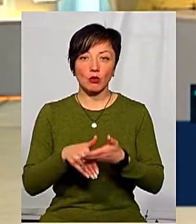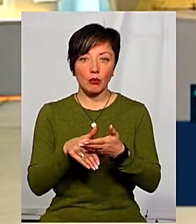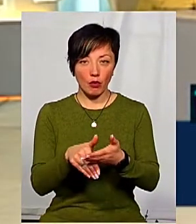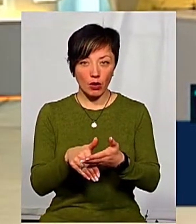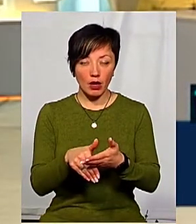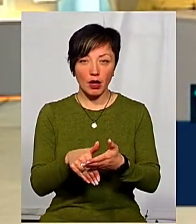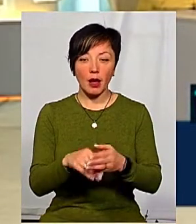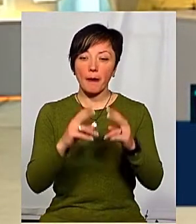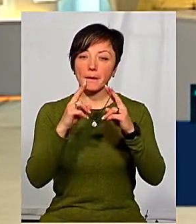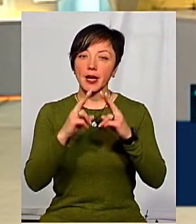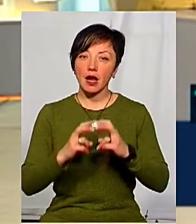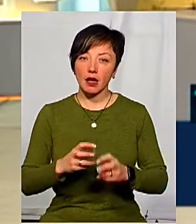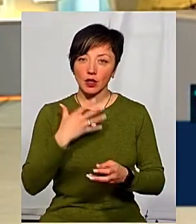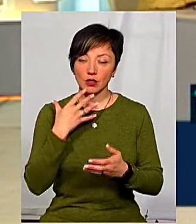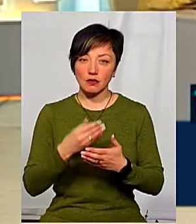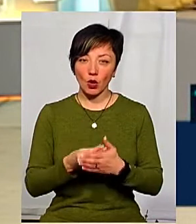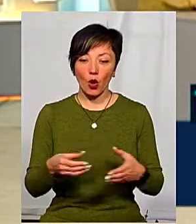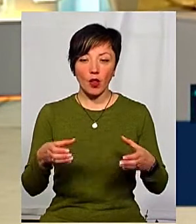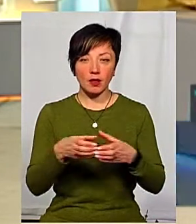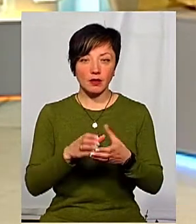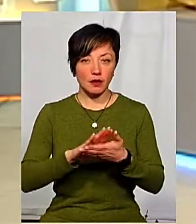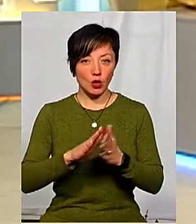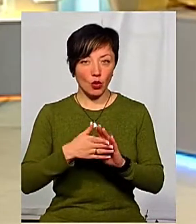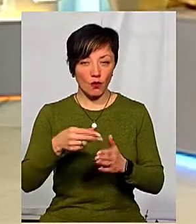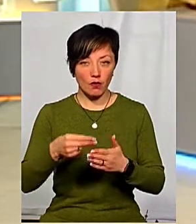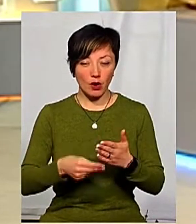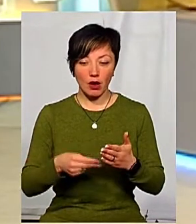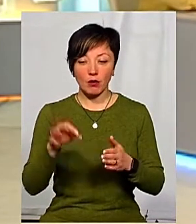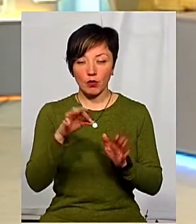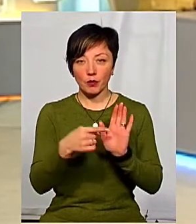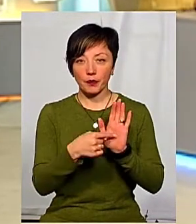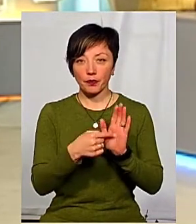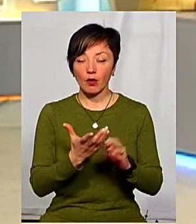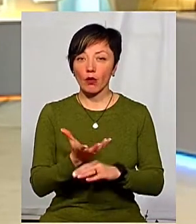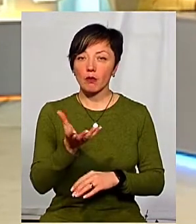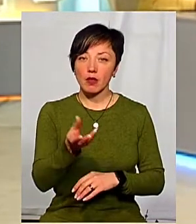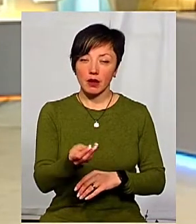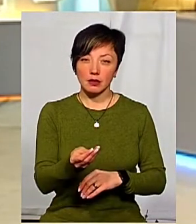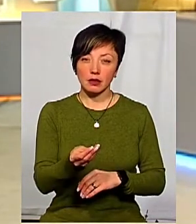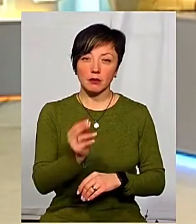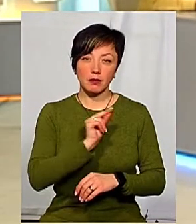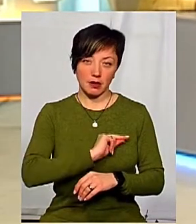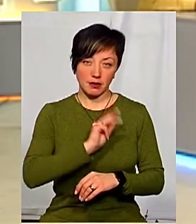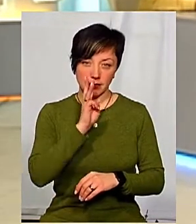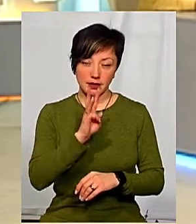медико-санітарної допомоги переглядають свої колективні договори в частині оплати